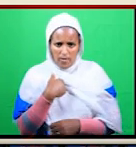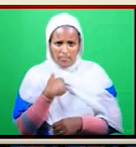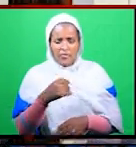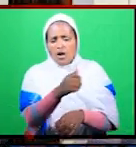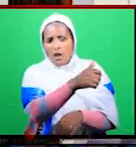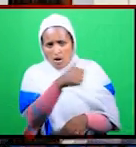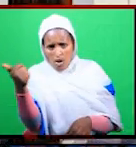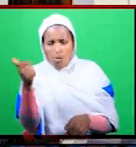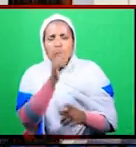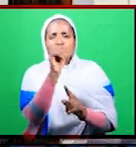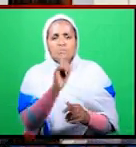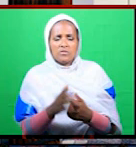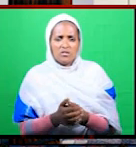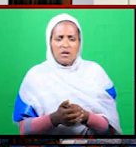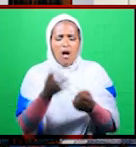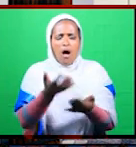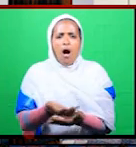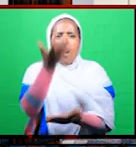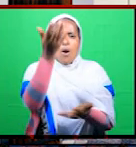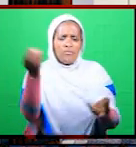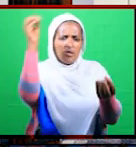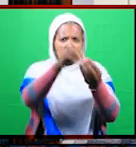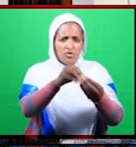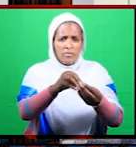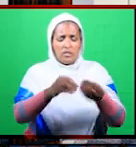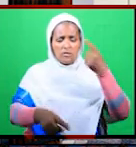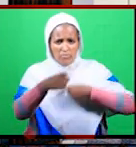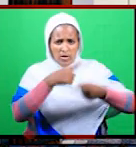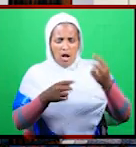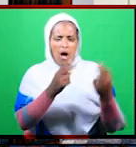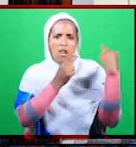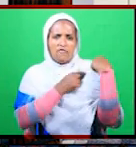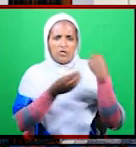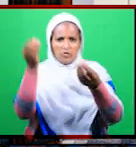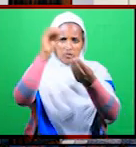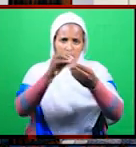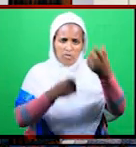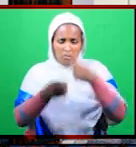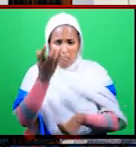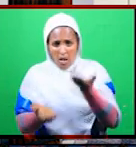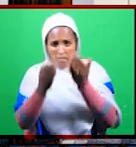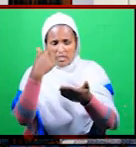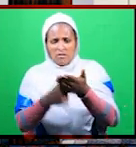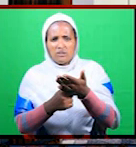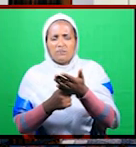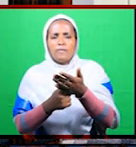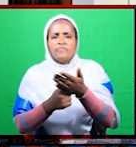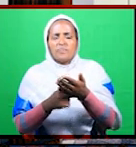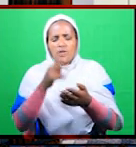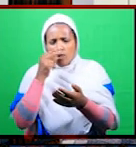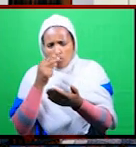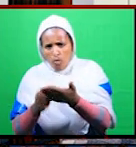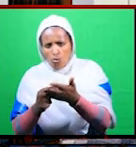አለ። ሌላው ሀብት እየጨመረ ሲመጣ ኃላፊነት እየጨመረ ይመጣል። ምናልባትም ከዚህ